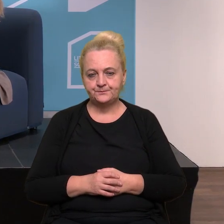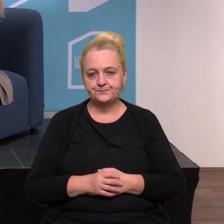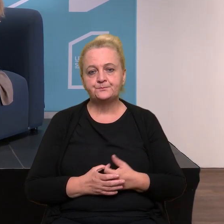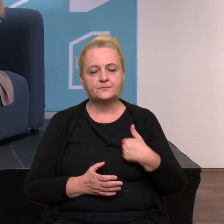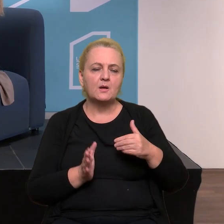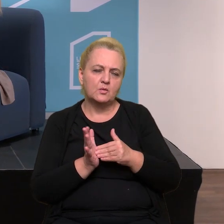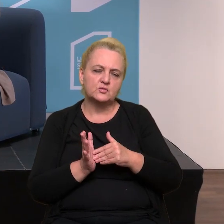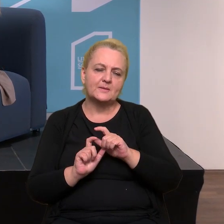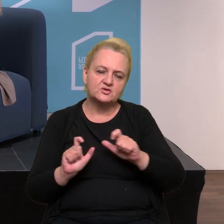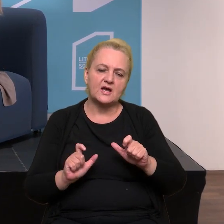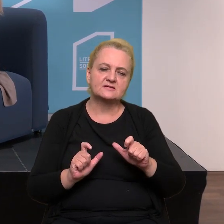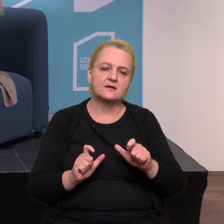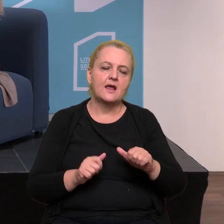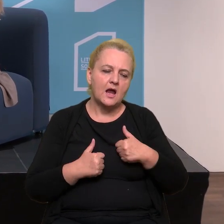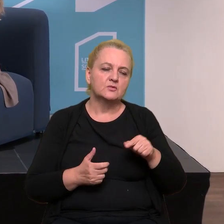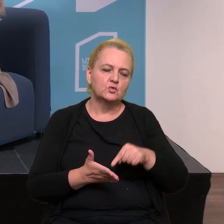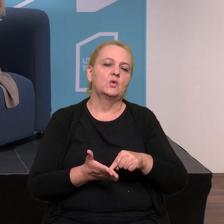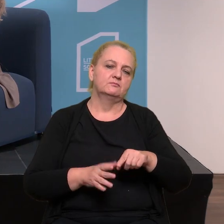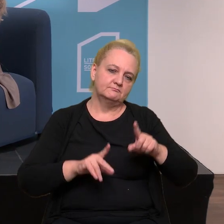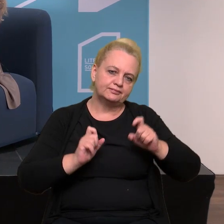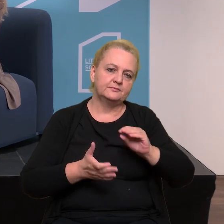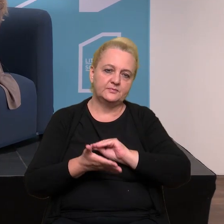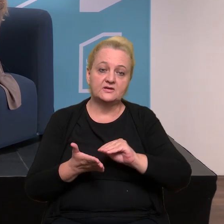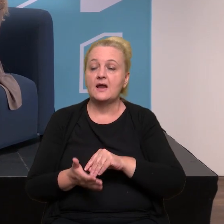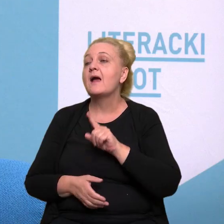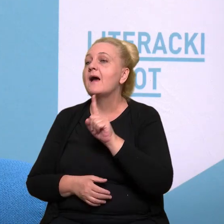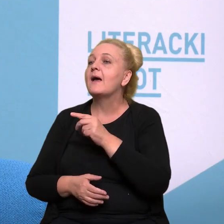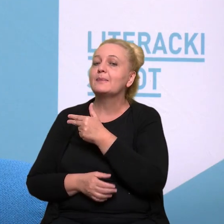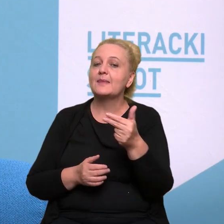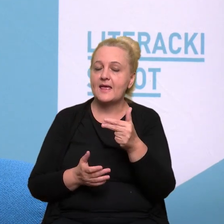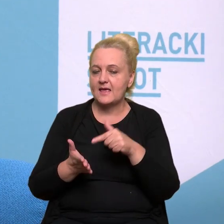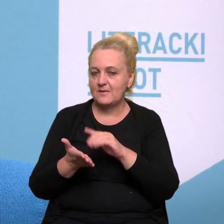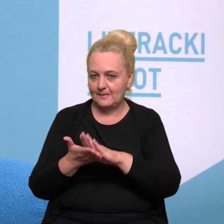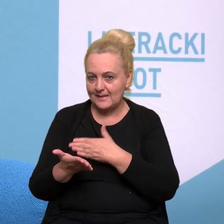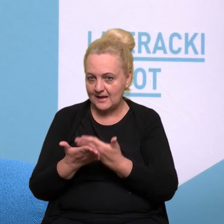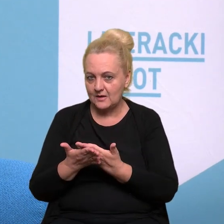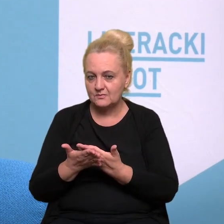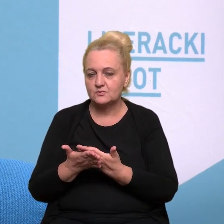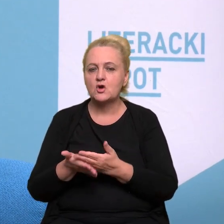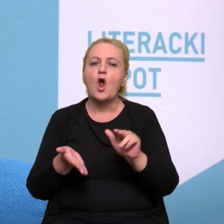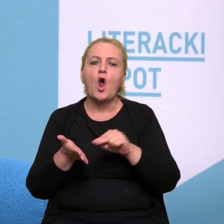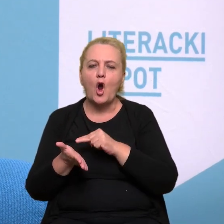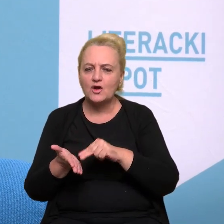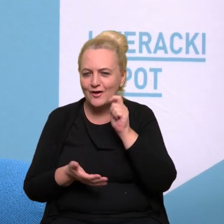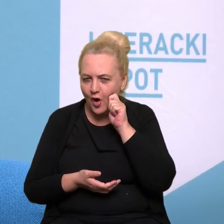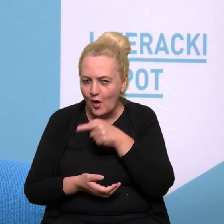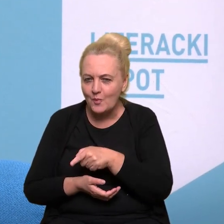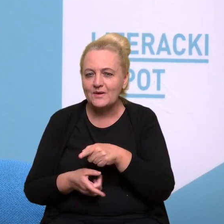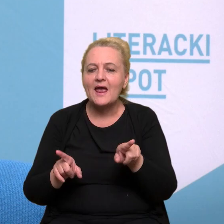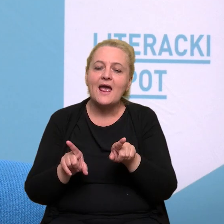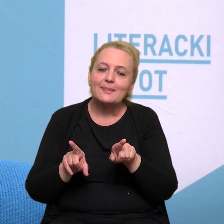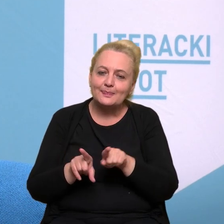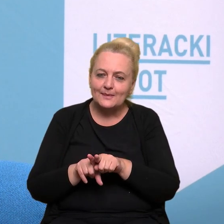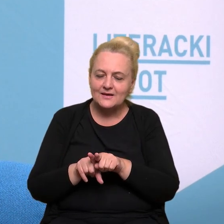no, potrzebowałam czasu, żeby się z tym zmierzyć. A takie tematy jak właśnie menstruacja, to jest też temat, który